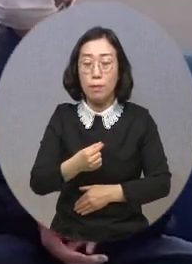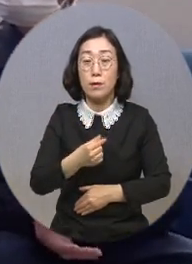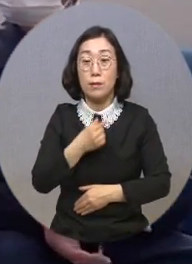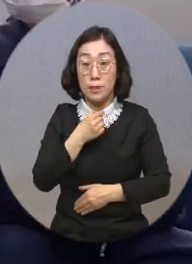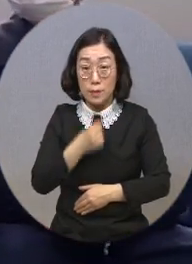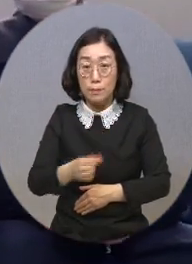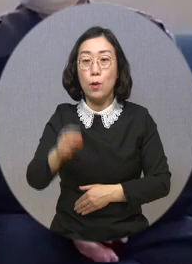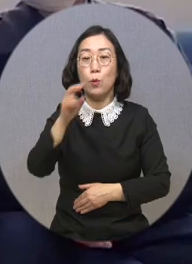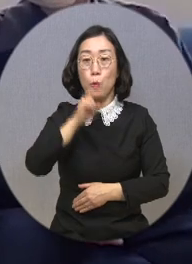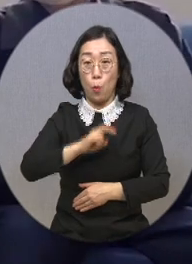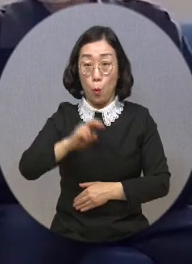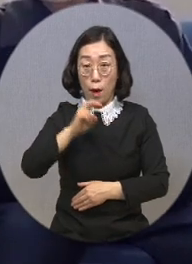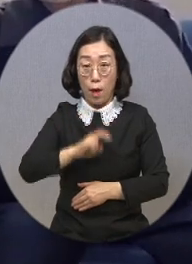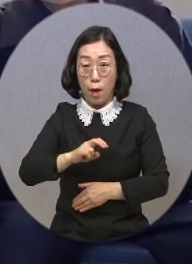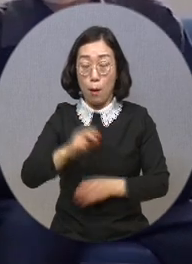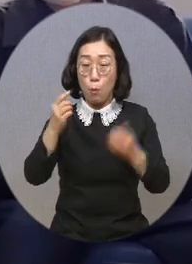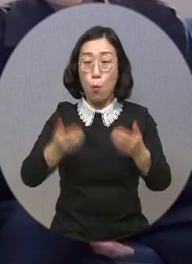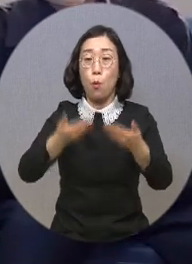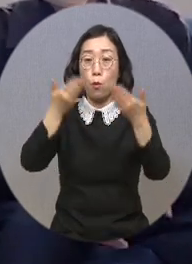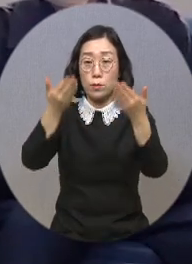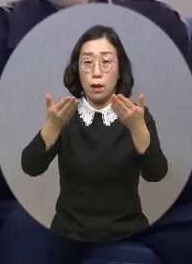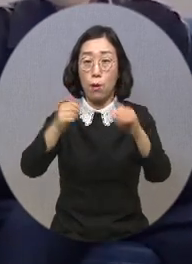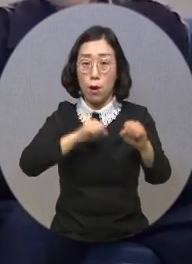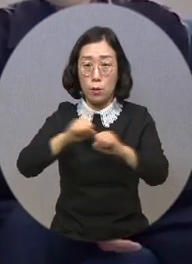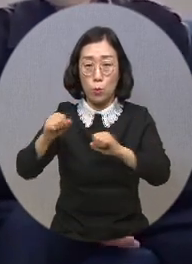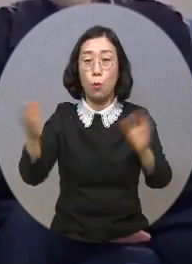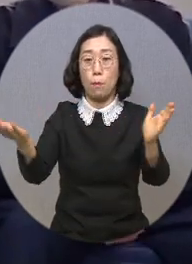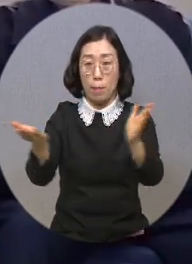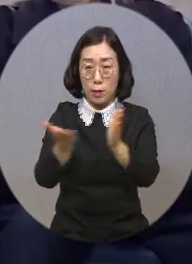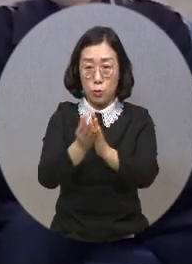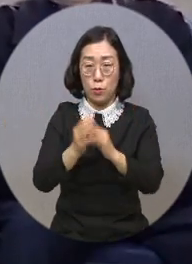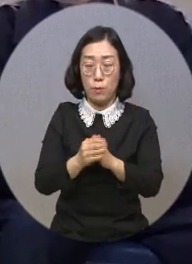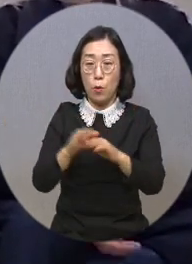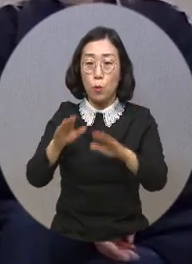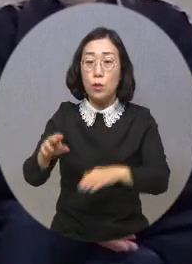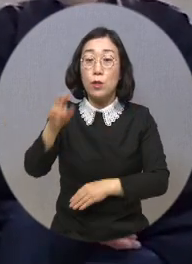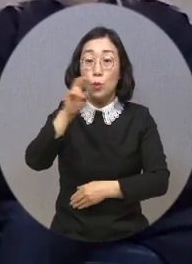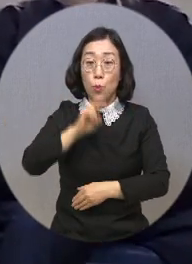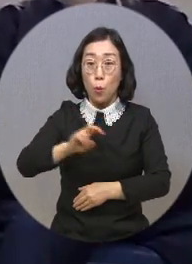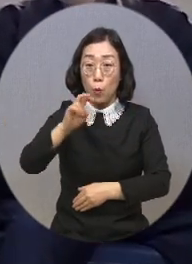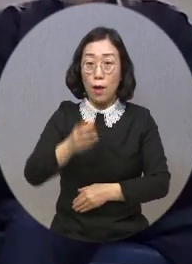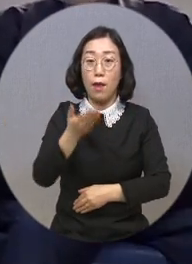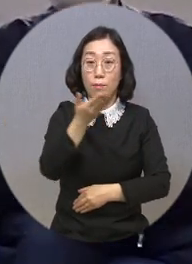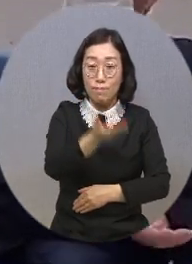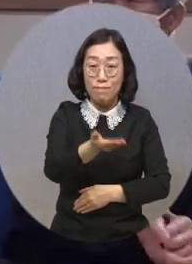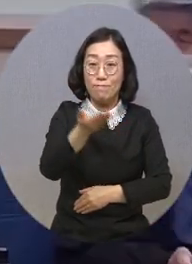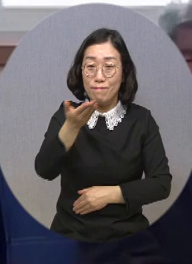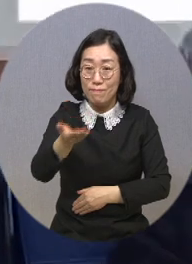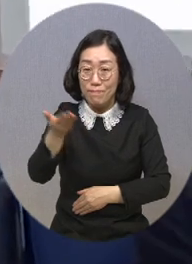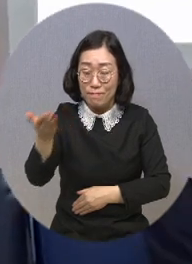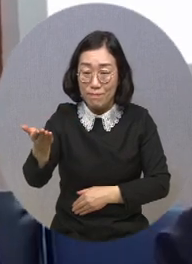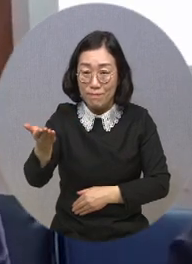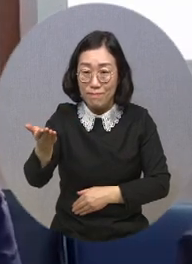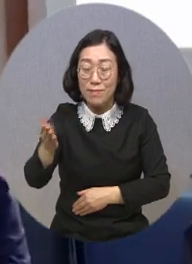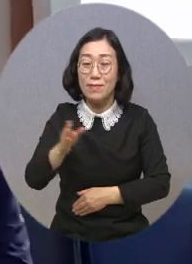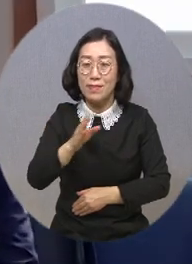제가 봉사의 목적이라고 생각합니다. 네. 그래서 오늘 제가 이 노래 부르는 것은 어머님, 아버님들이 주인공이십니다. 네.